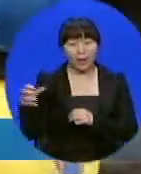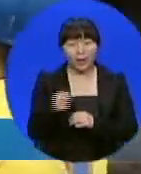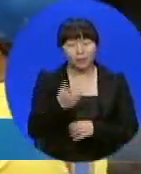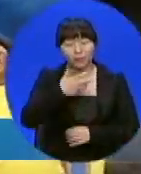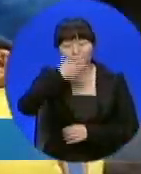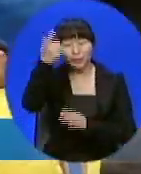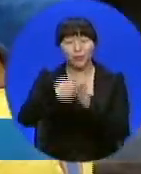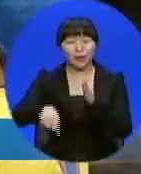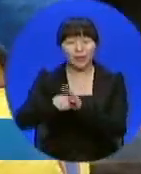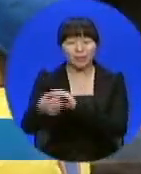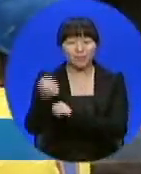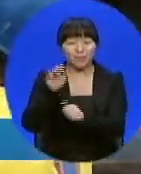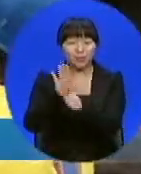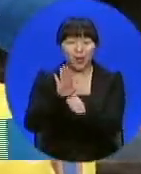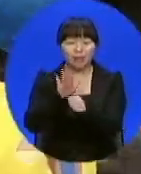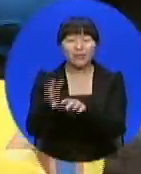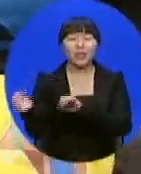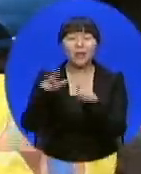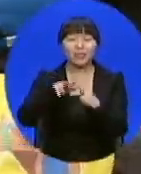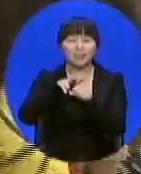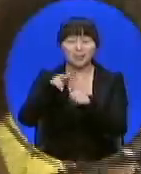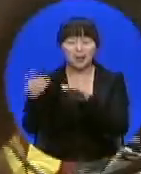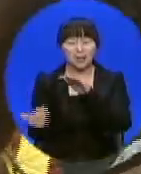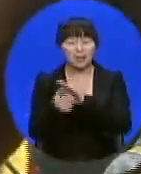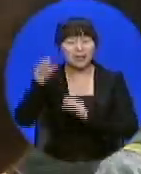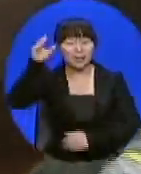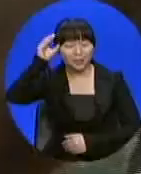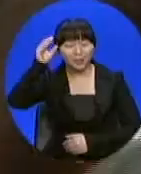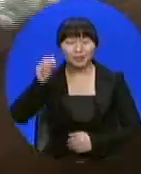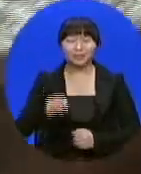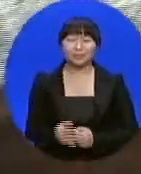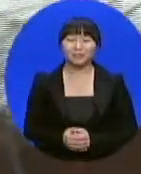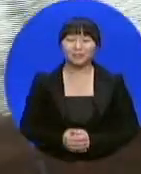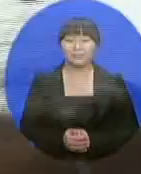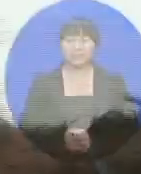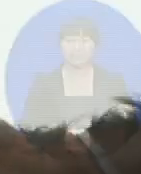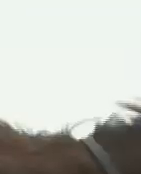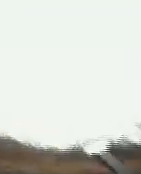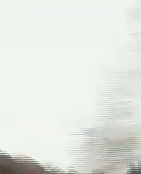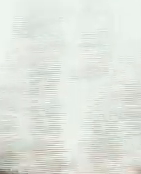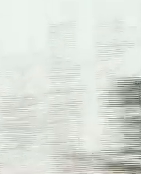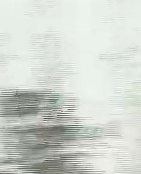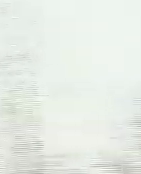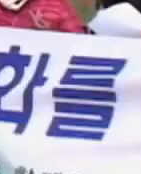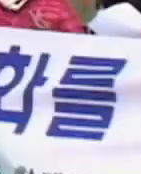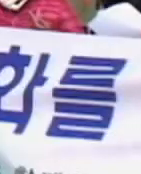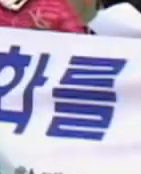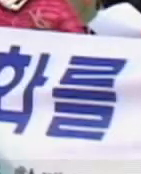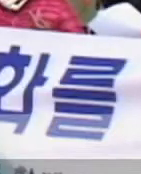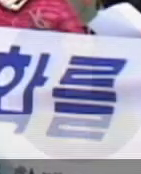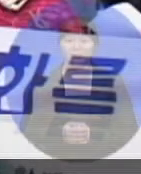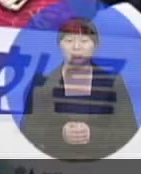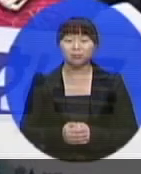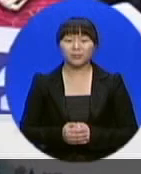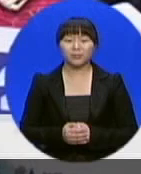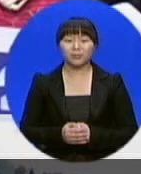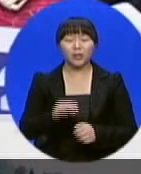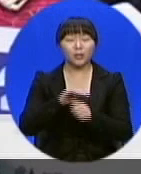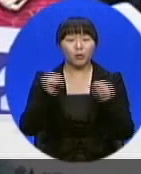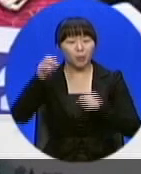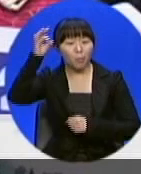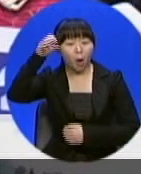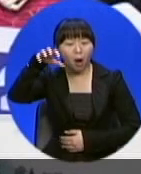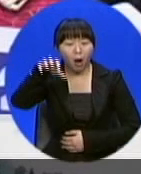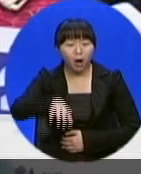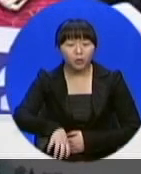향한 발걸음에 힘이 되는 재활승마가 되길 기대해봅니다. 복지TV 뉴스 박고은입니다. 경북 포항의